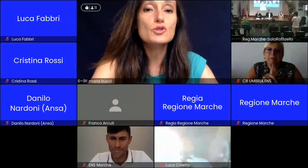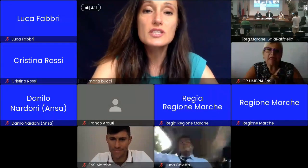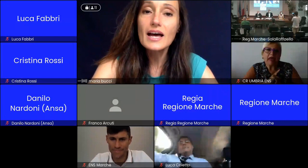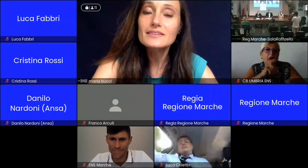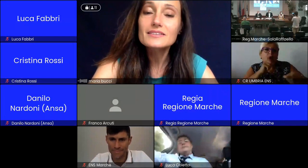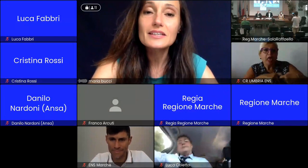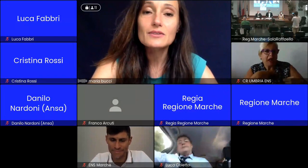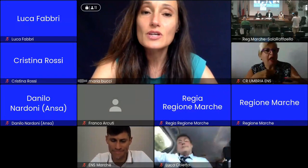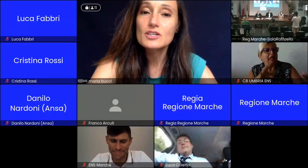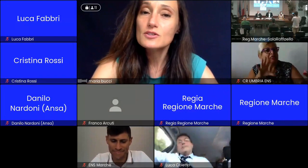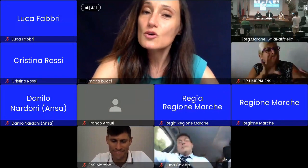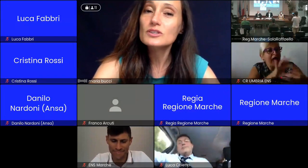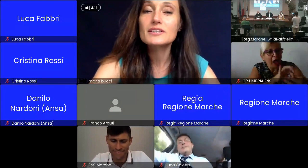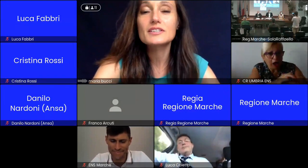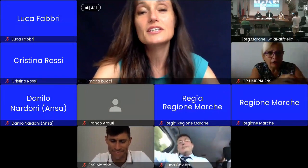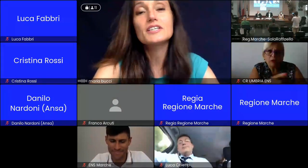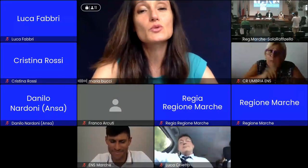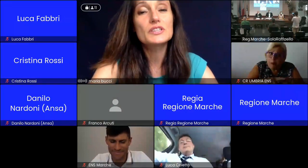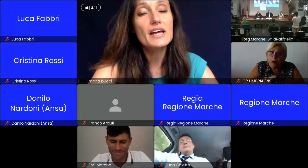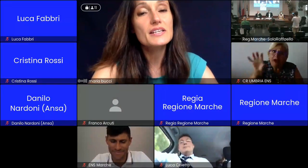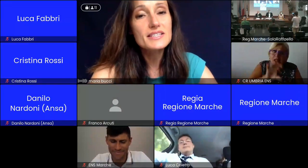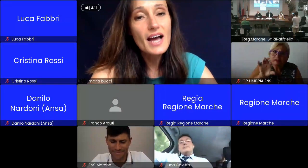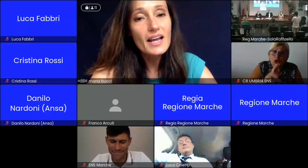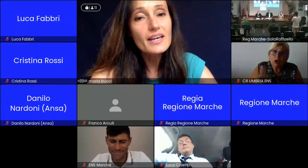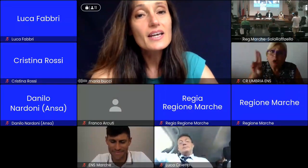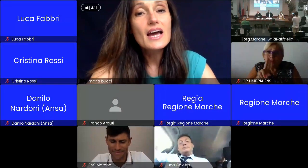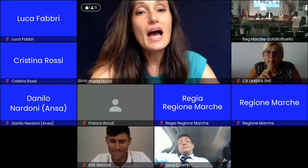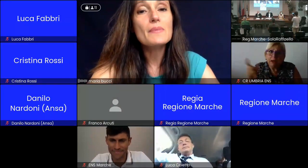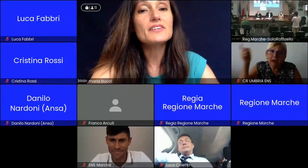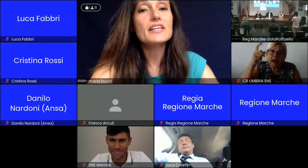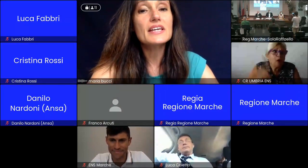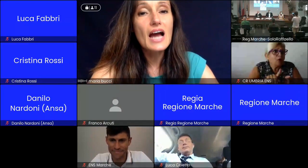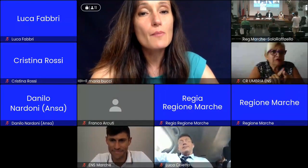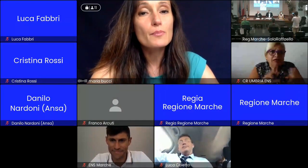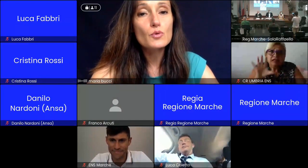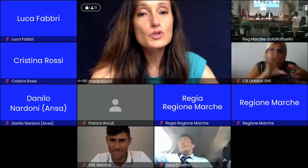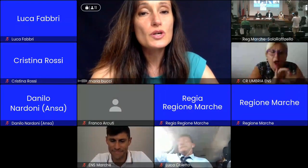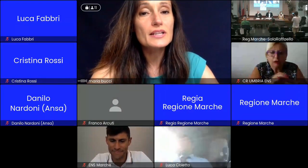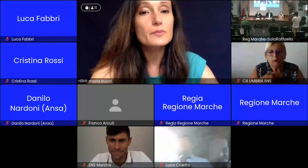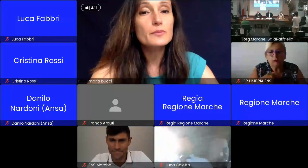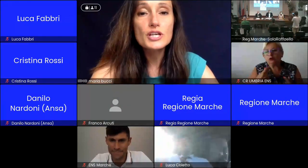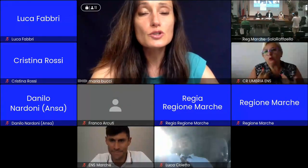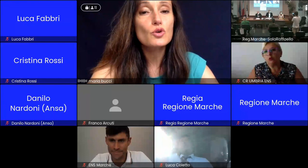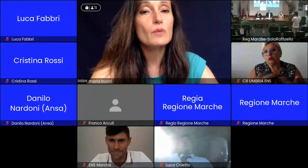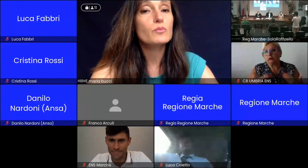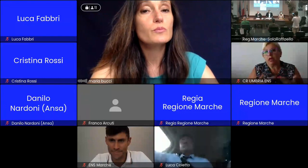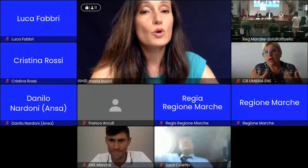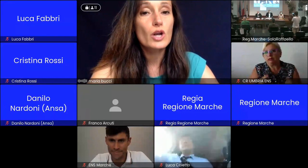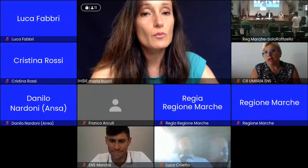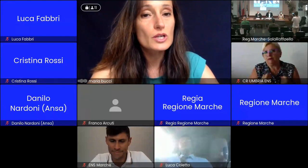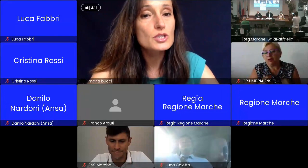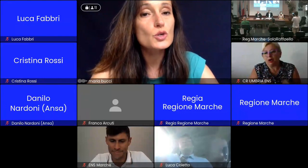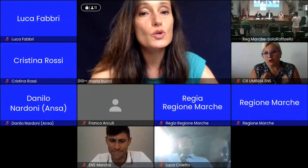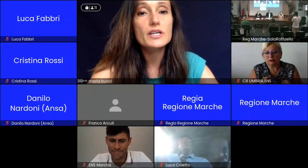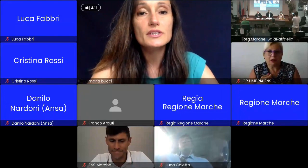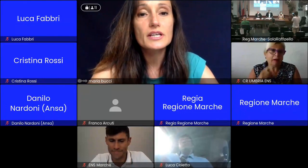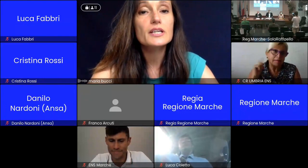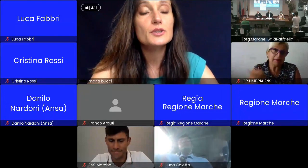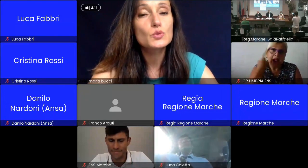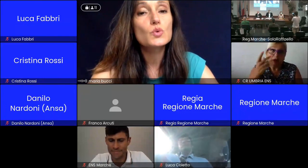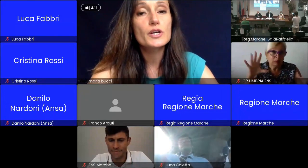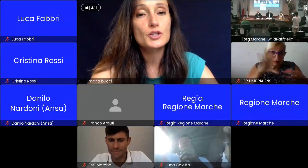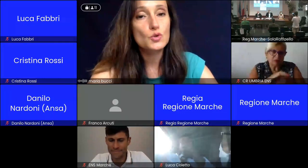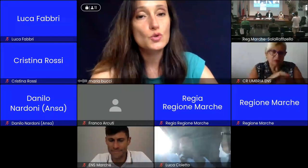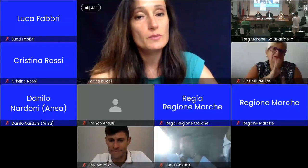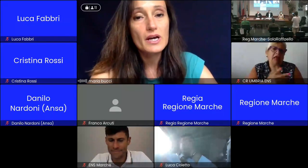riusciti, nonostante una sorta di incredulità iniziale, a mettere in campo questo grande progetto con la